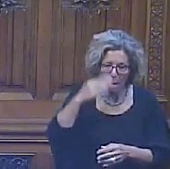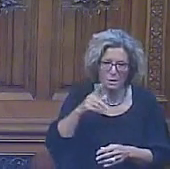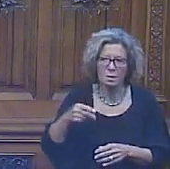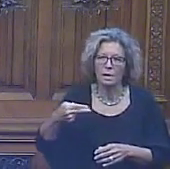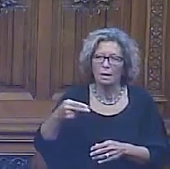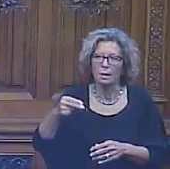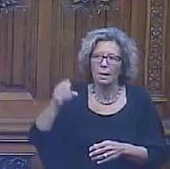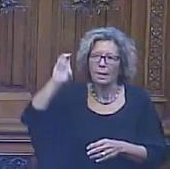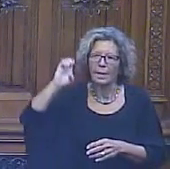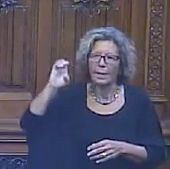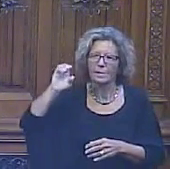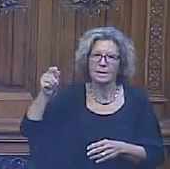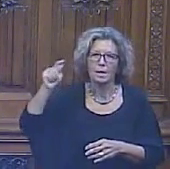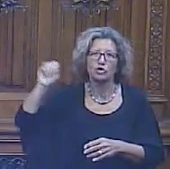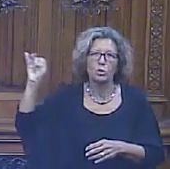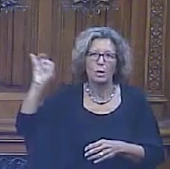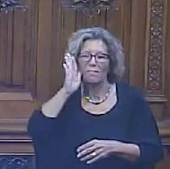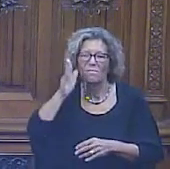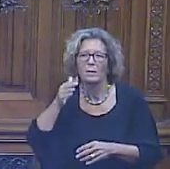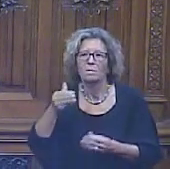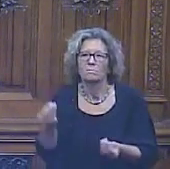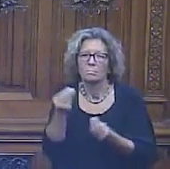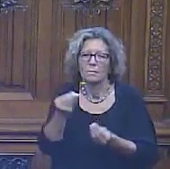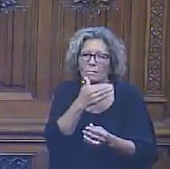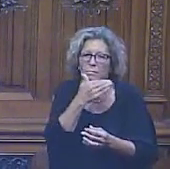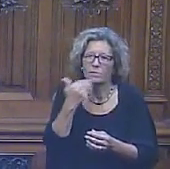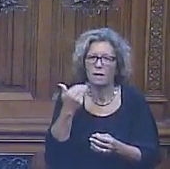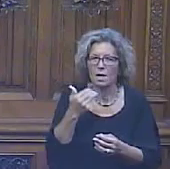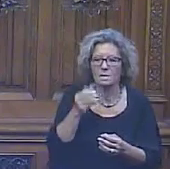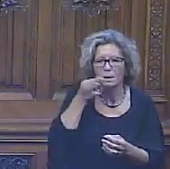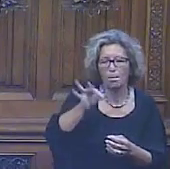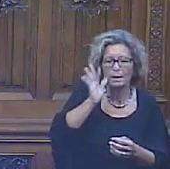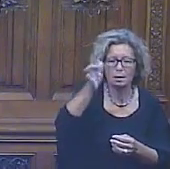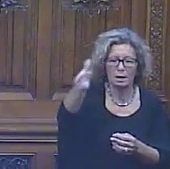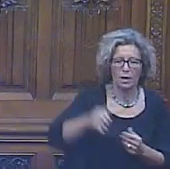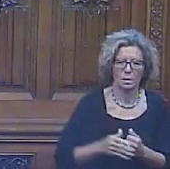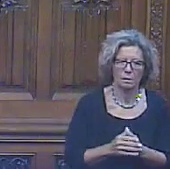Strache wird einiges besser werden, liebe Freunde.